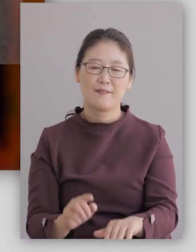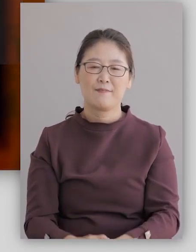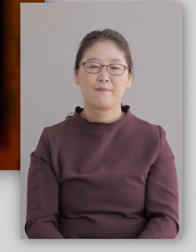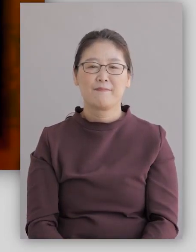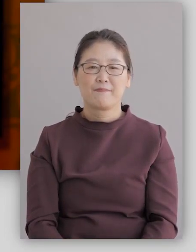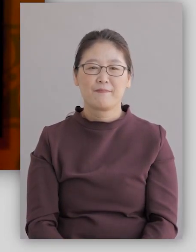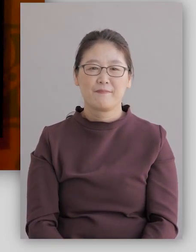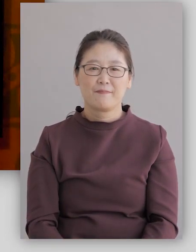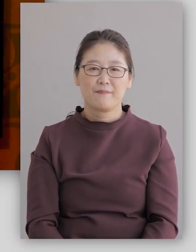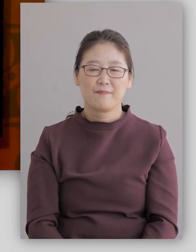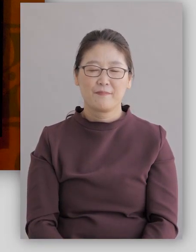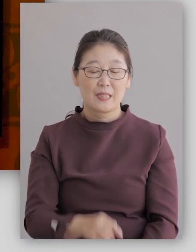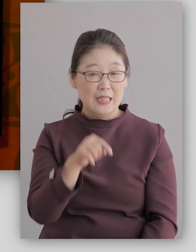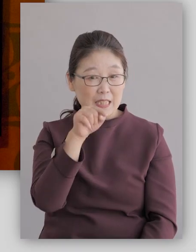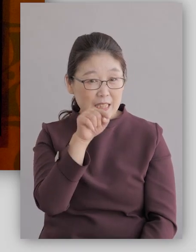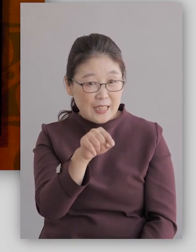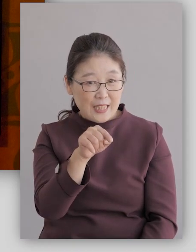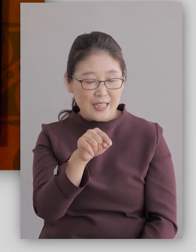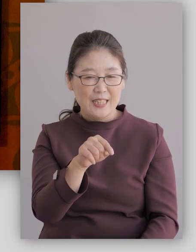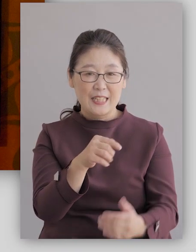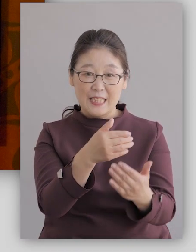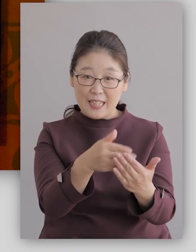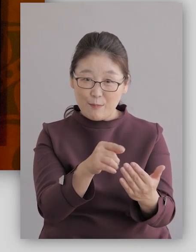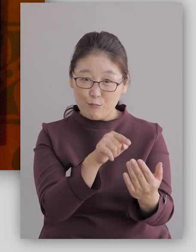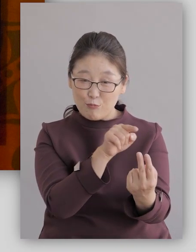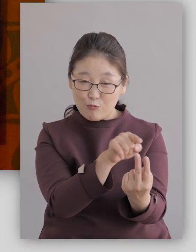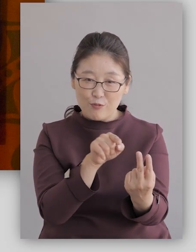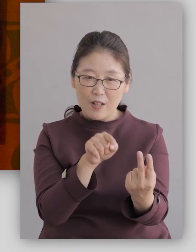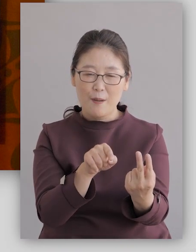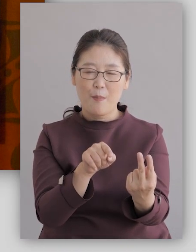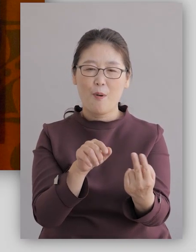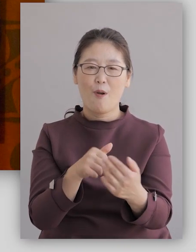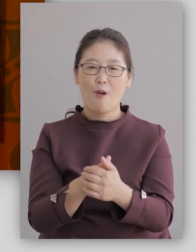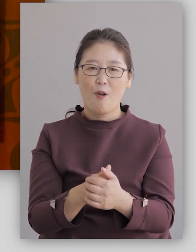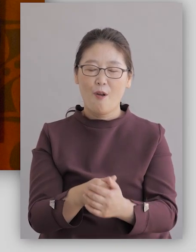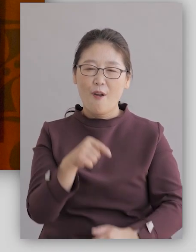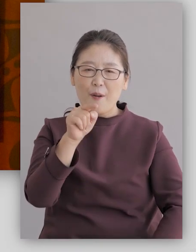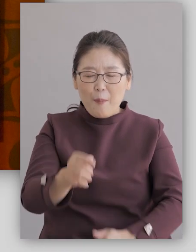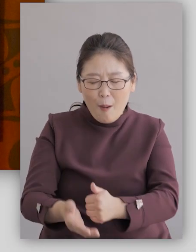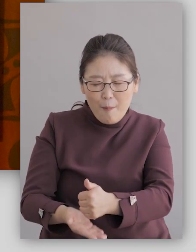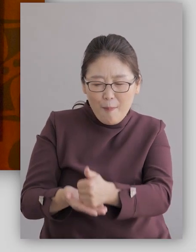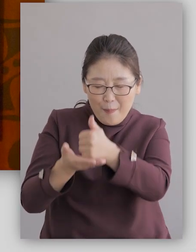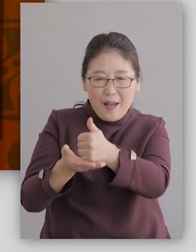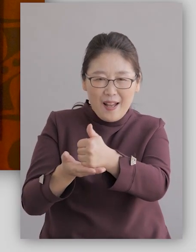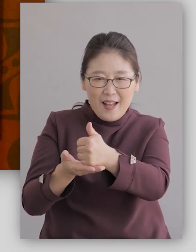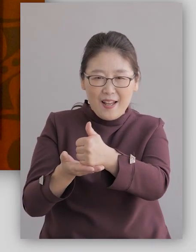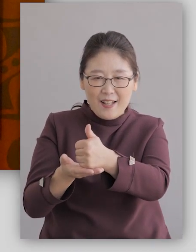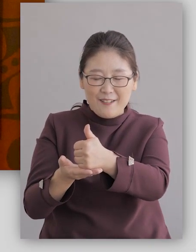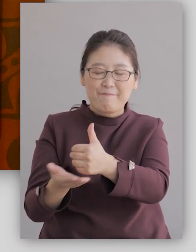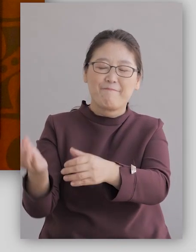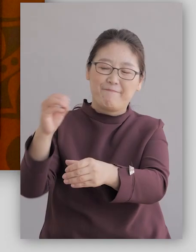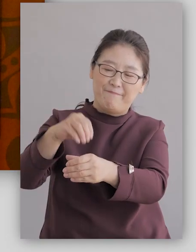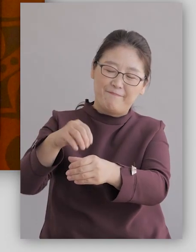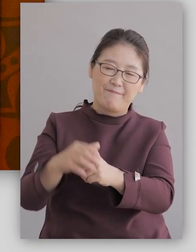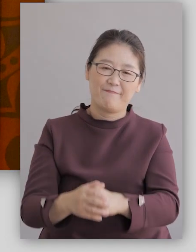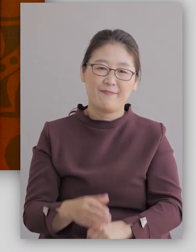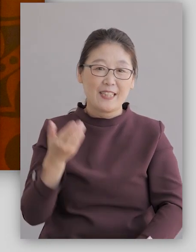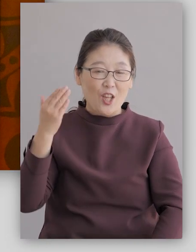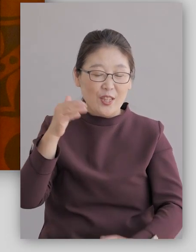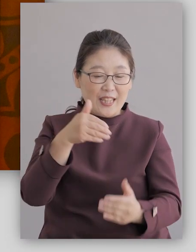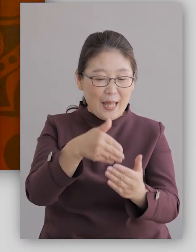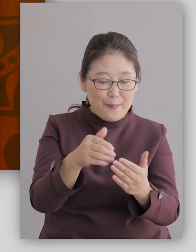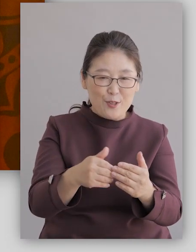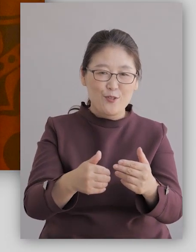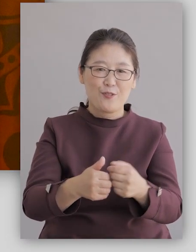있나요? 두 번의 작품에 대한 부분을 그 오마주하기 위해서 그 현대미술